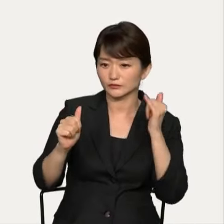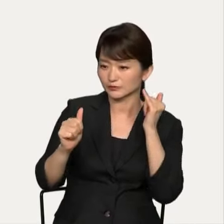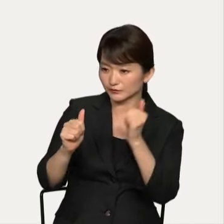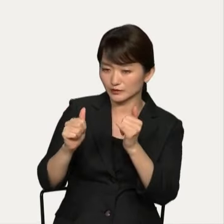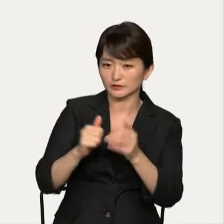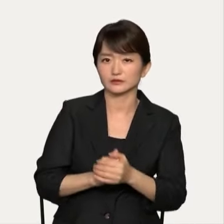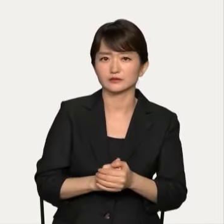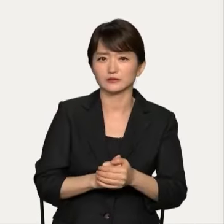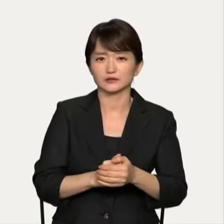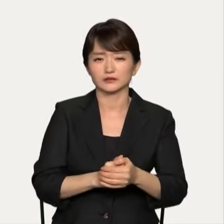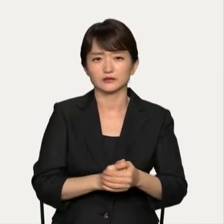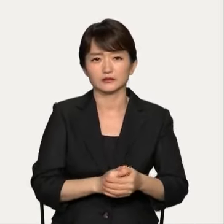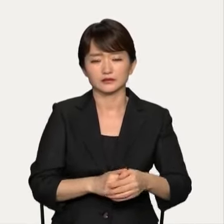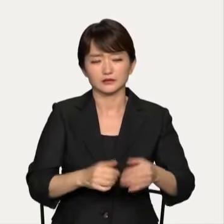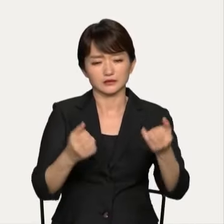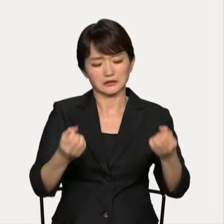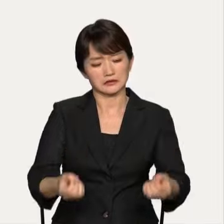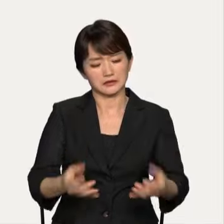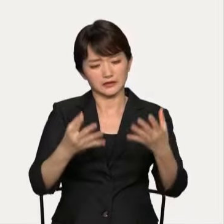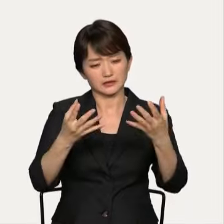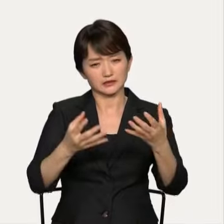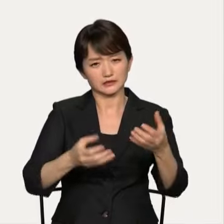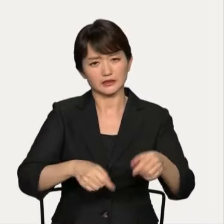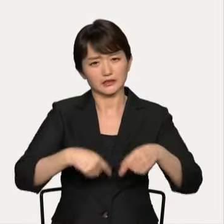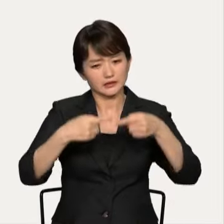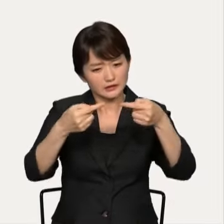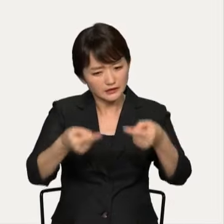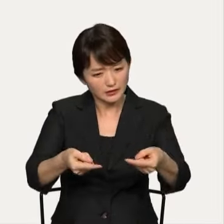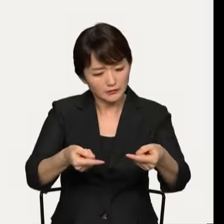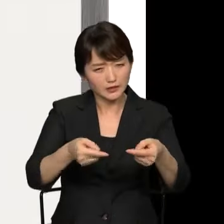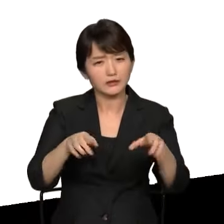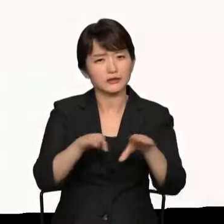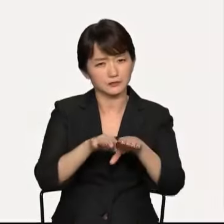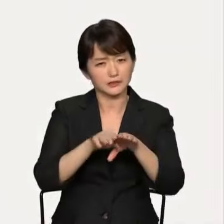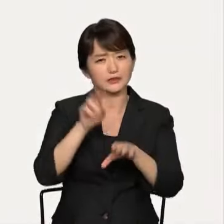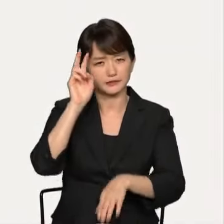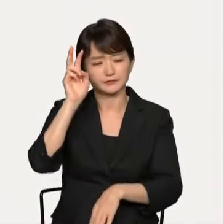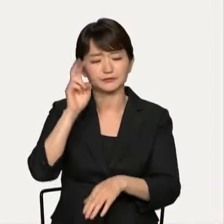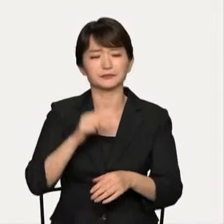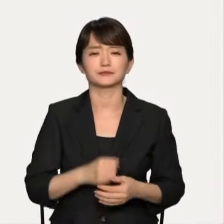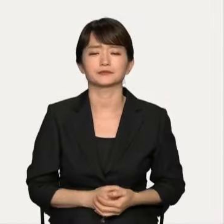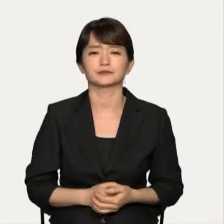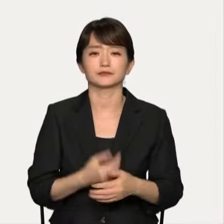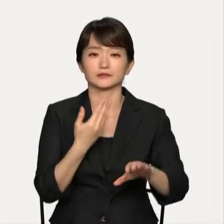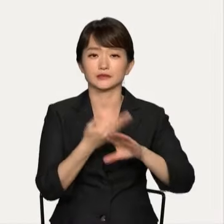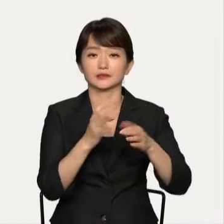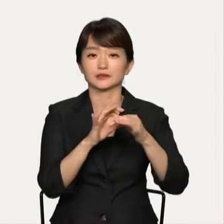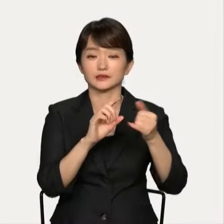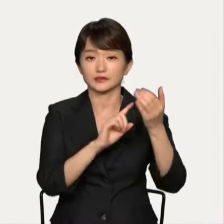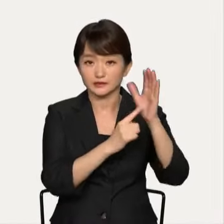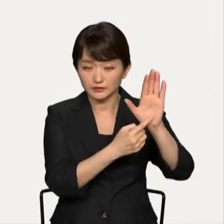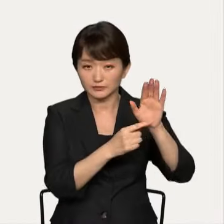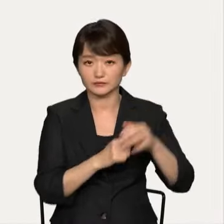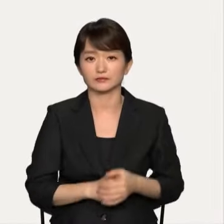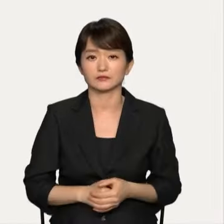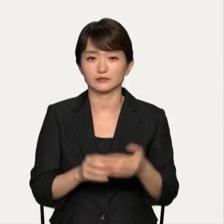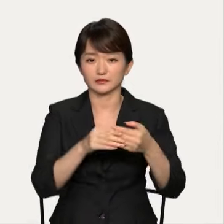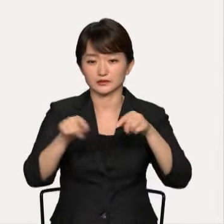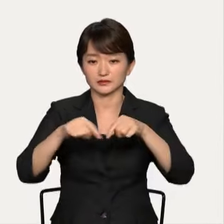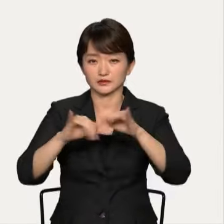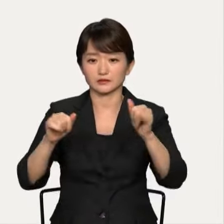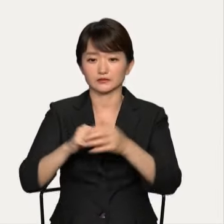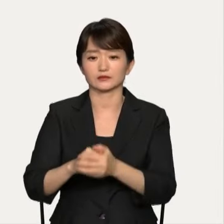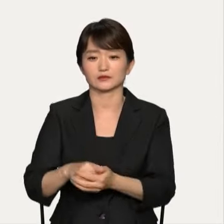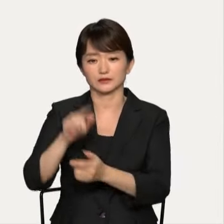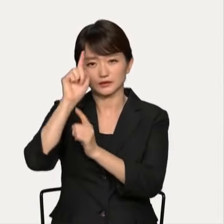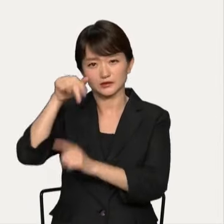아니지만 행사에 불참할 가능성이 더 커진 상황이라고 전했습니다 또 다른 관계자도 지도부가 이종찬 광복 회장을